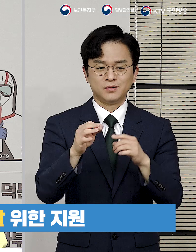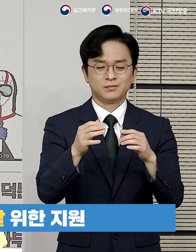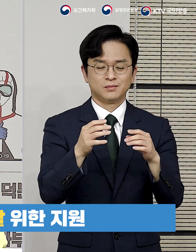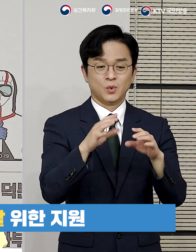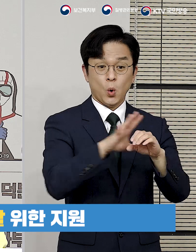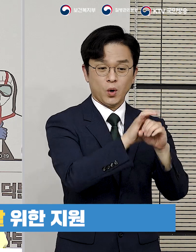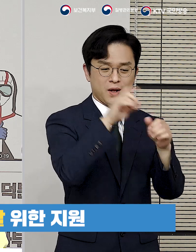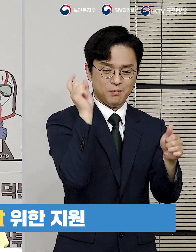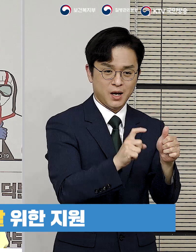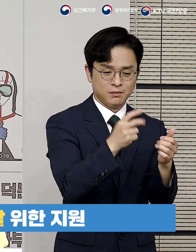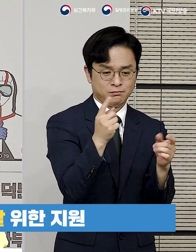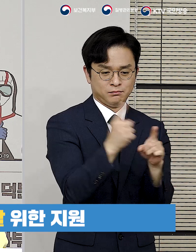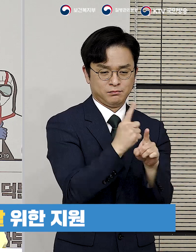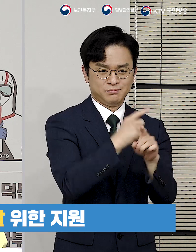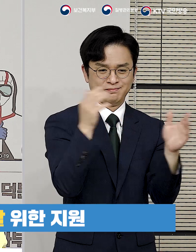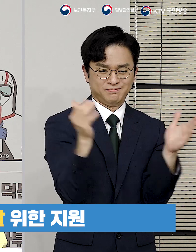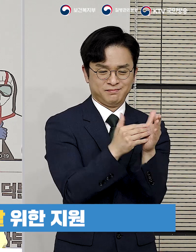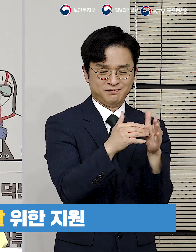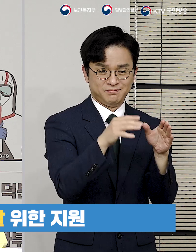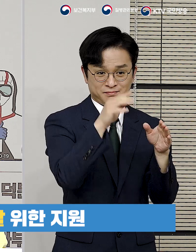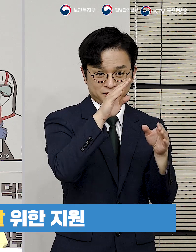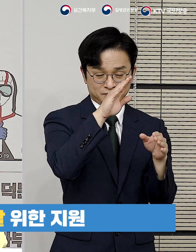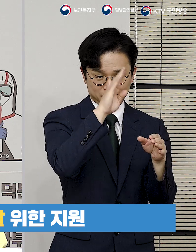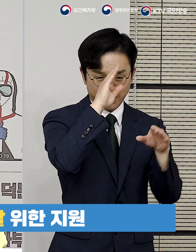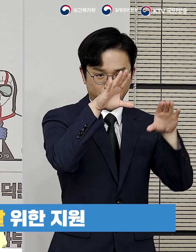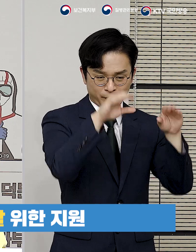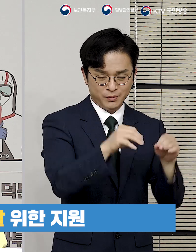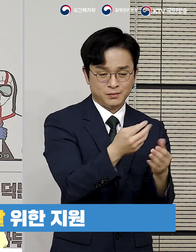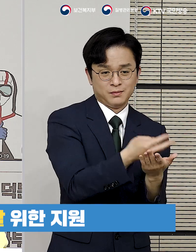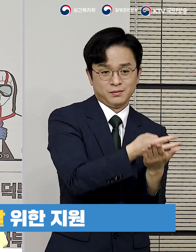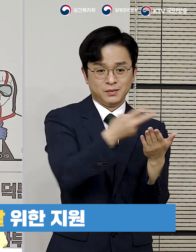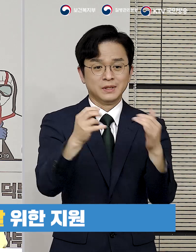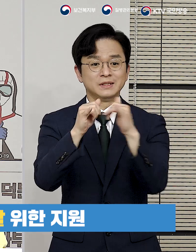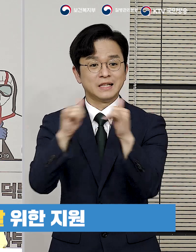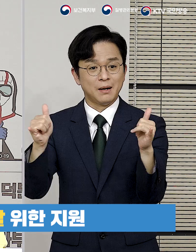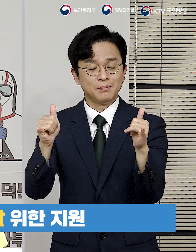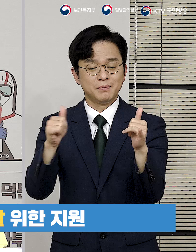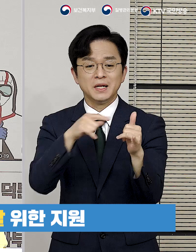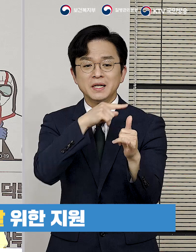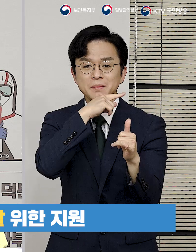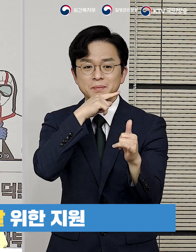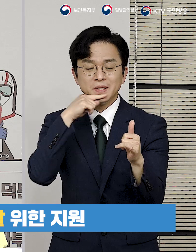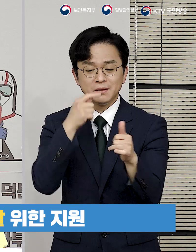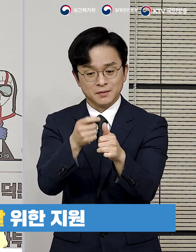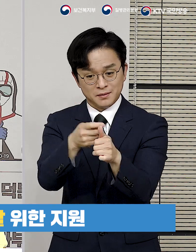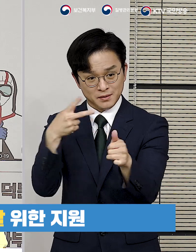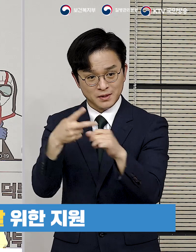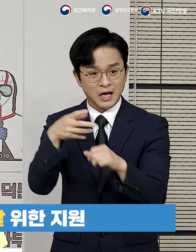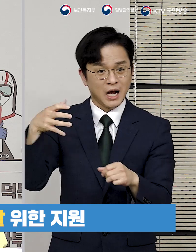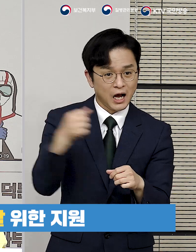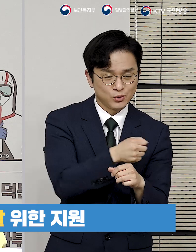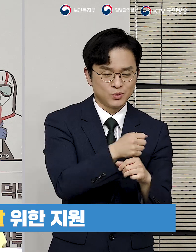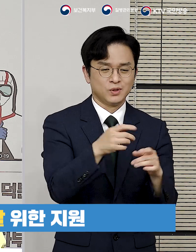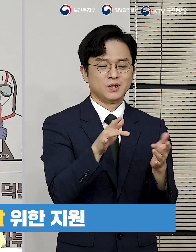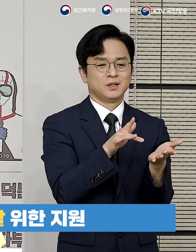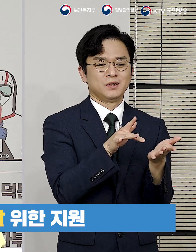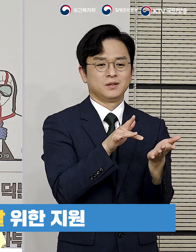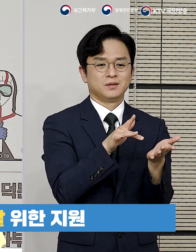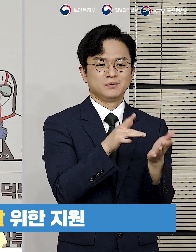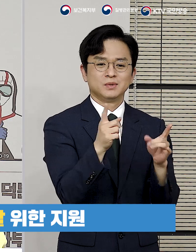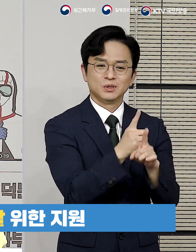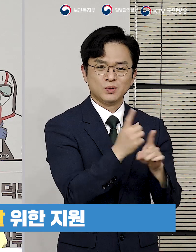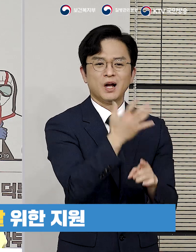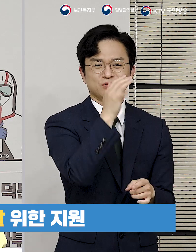혈장을 채취하여 다른 환자에게 항체를 직접 공급하는 치료법입니다.